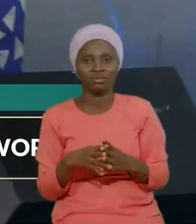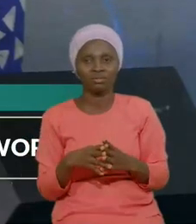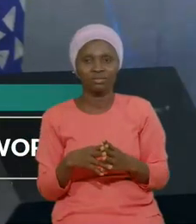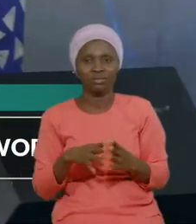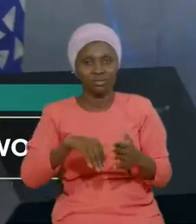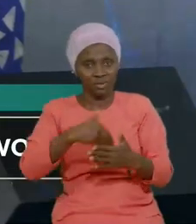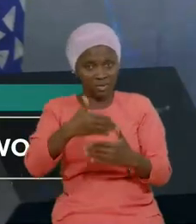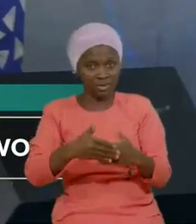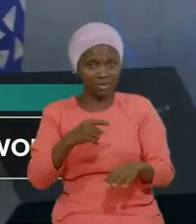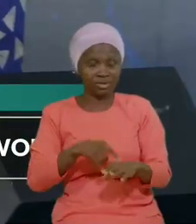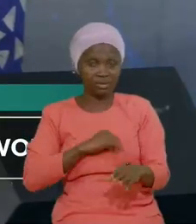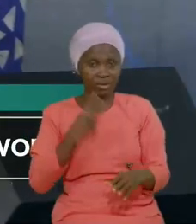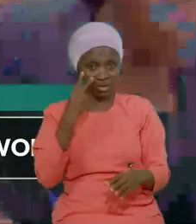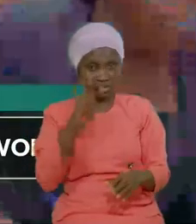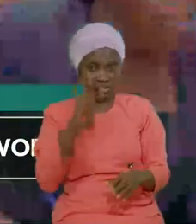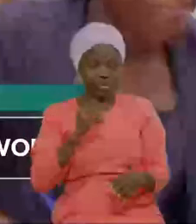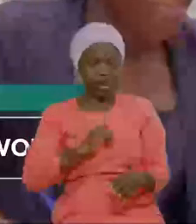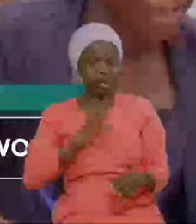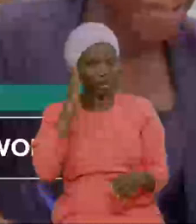La gloire.